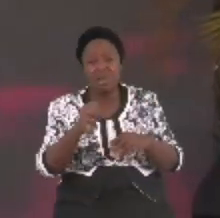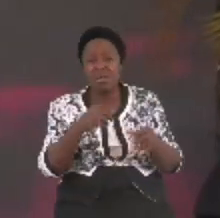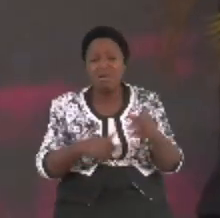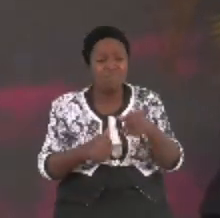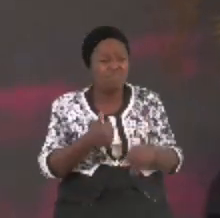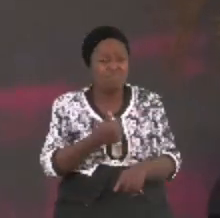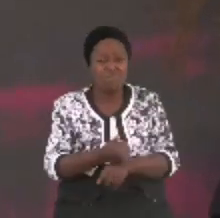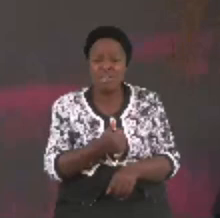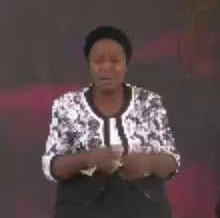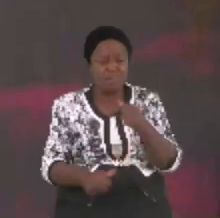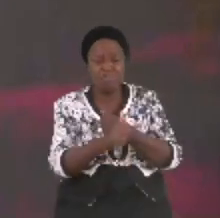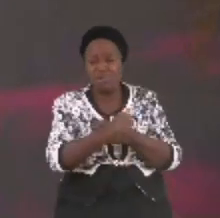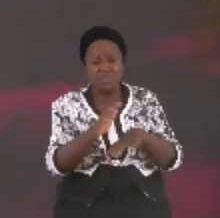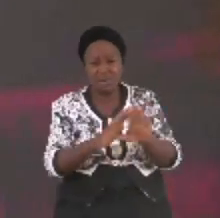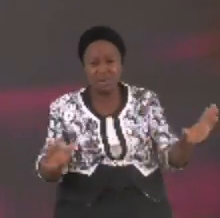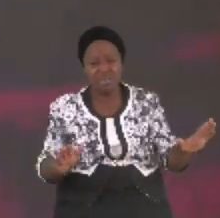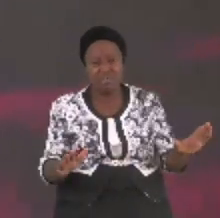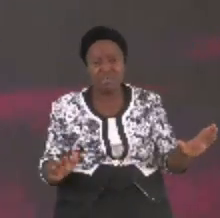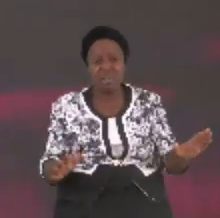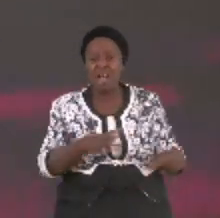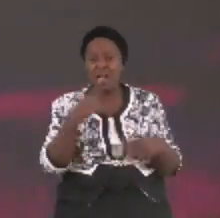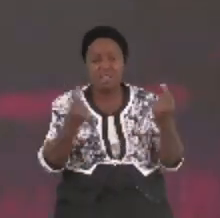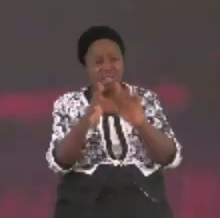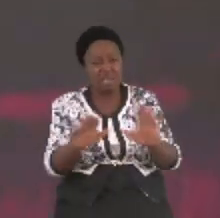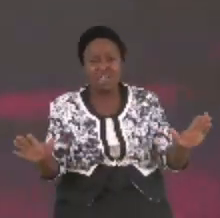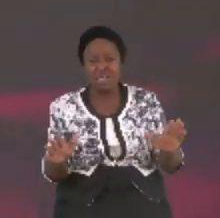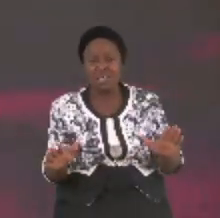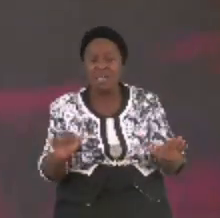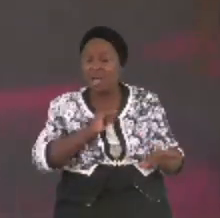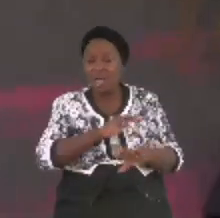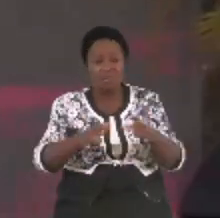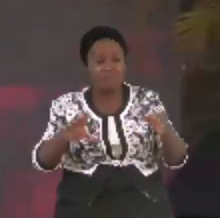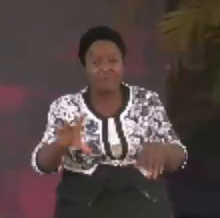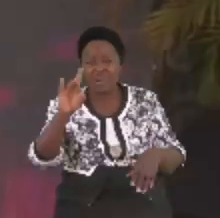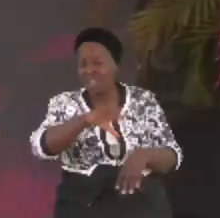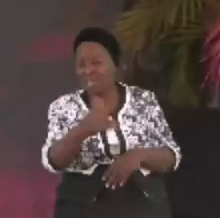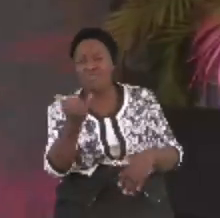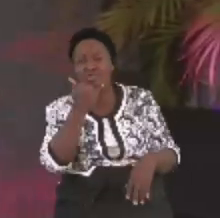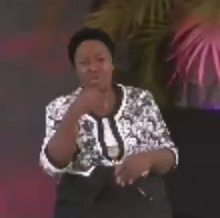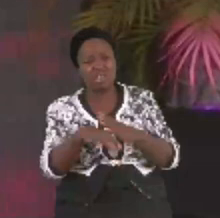Irréprochable, sans tache et sans péché. Je ne trouve pas de crime en lui.